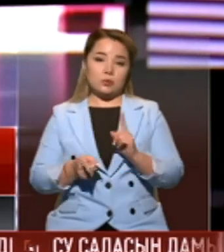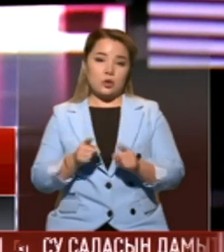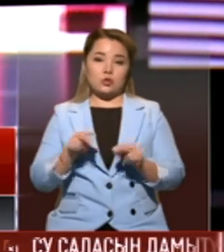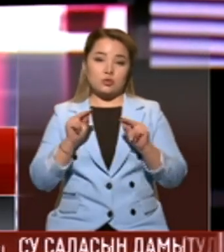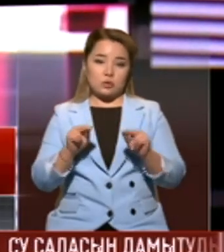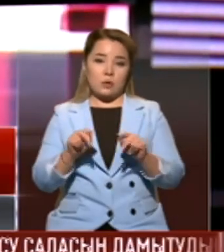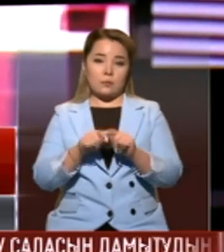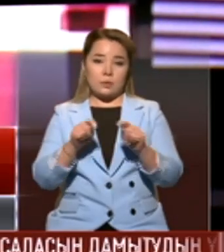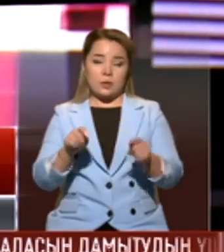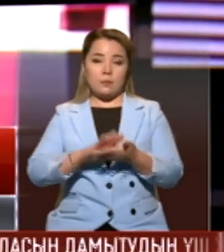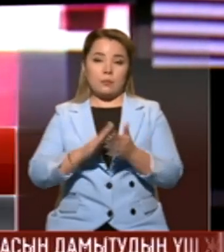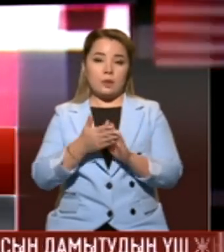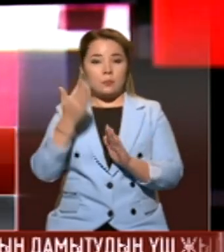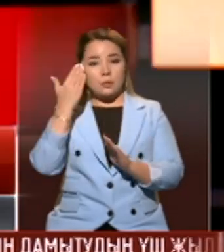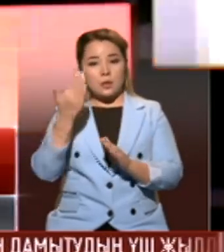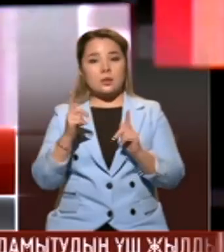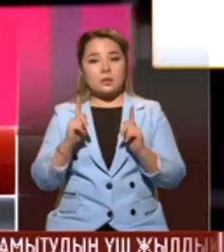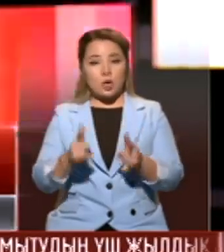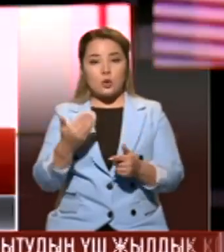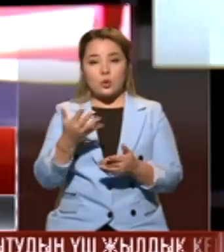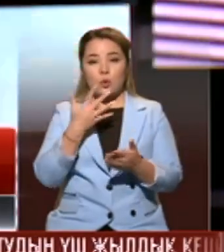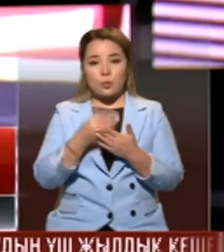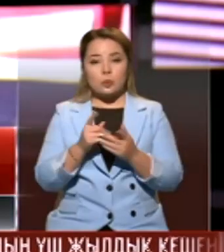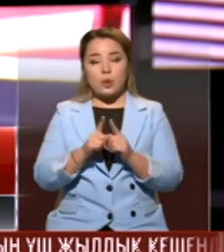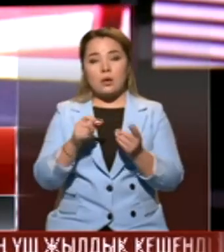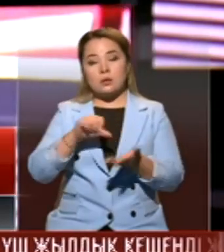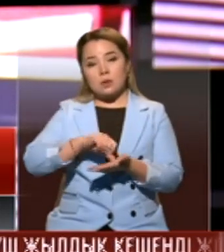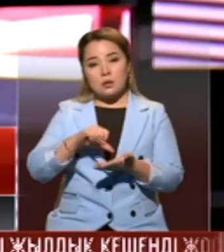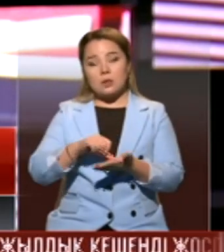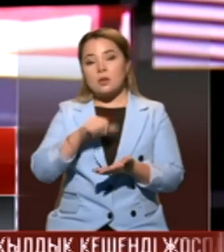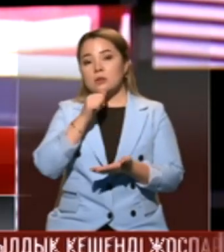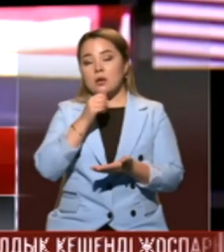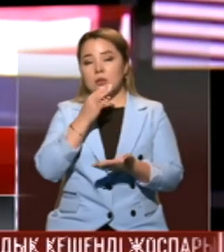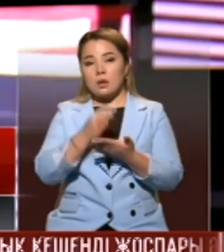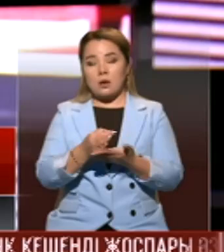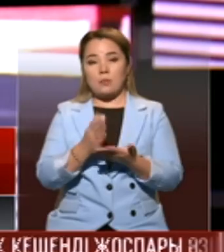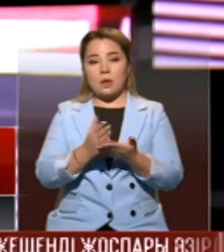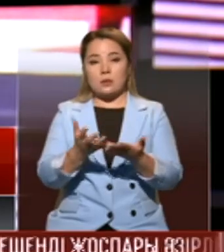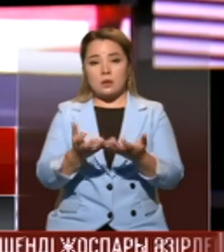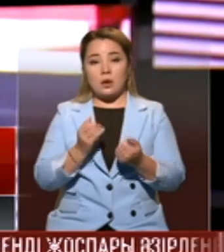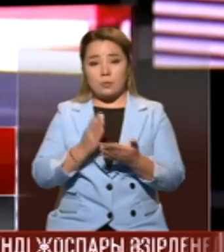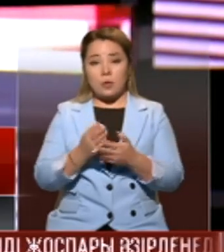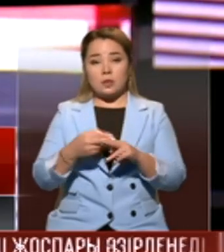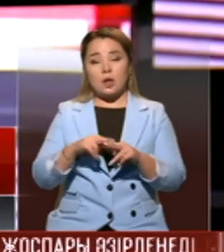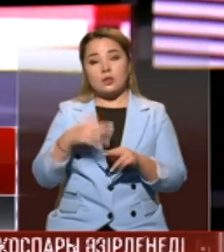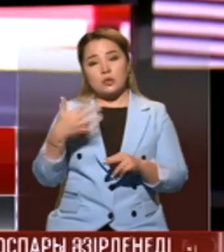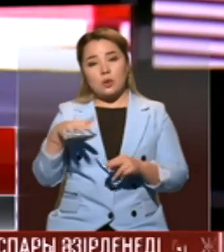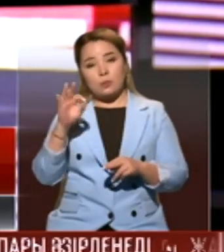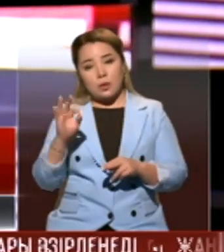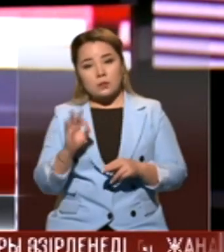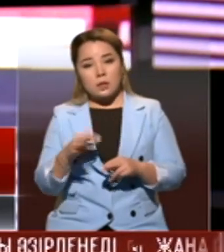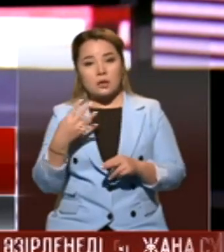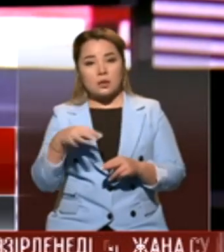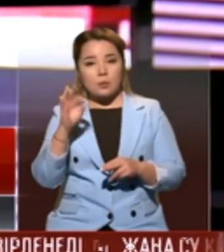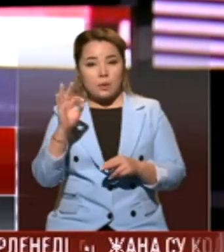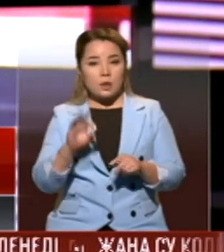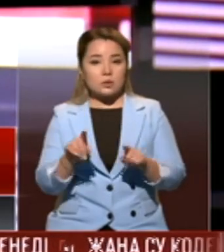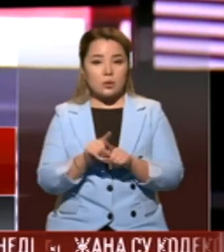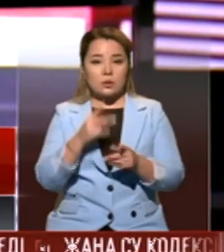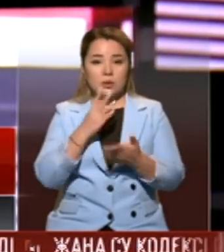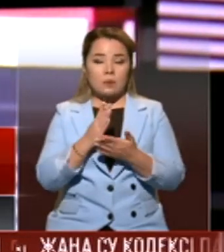азшылықтың пікірімен келісу, оның пікірін есепке алу деген. Сол себептен біз қазір жоқ 50% болу керек, 40% болу керек деп.